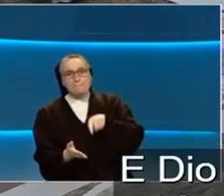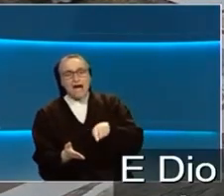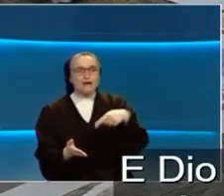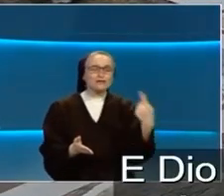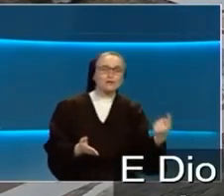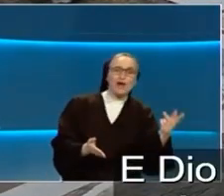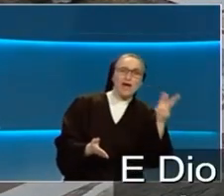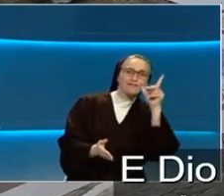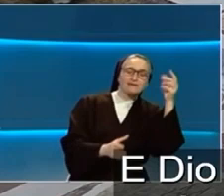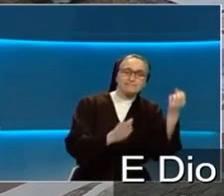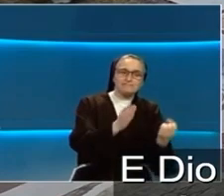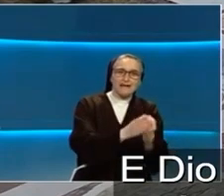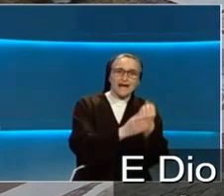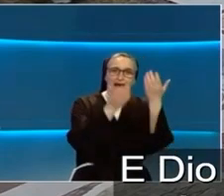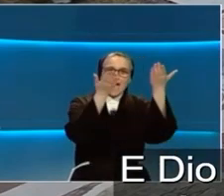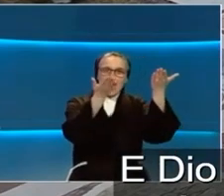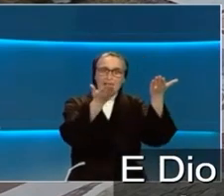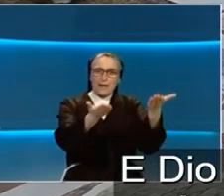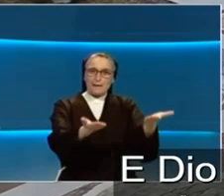e femmina li creò.